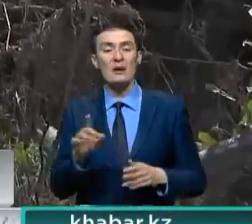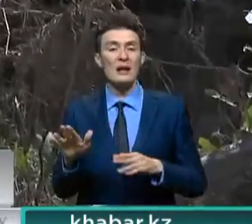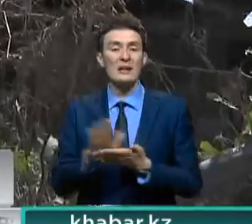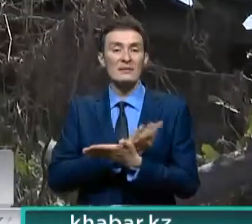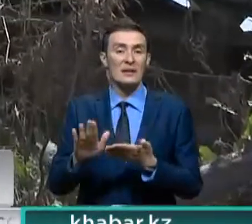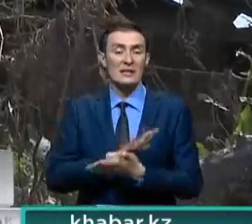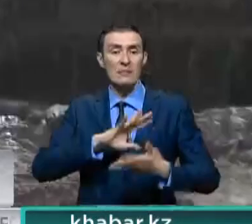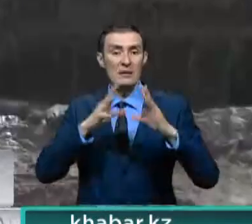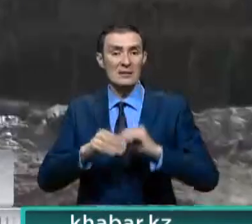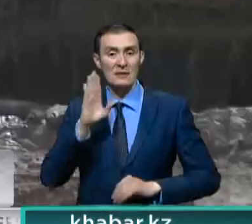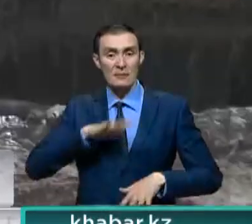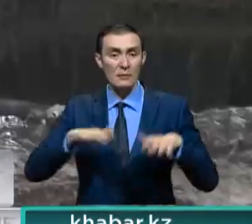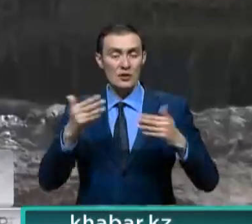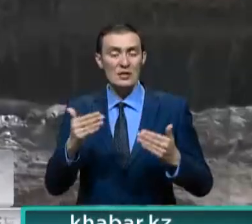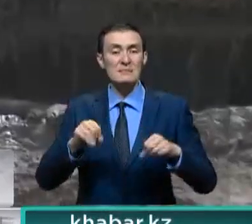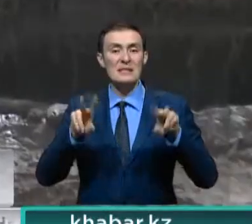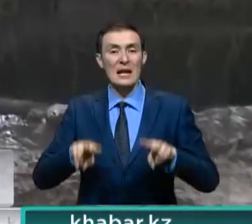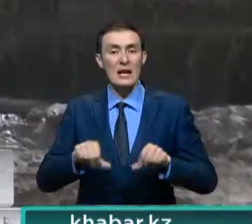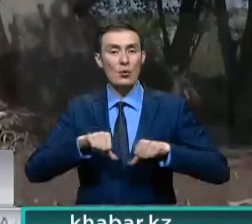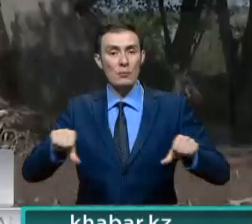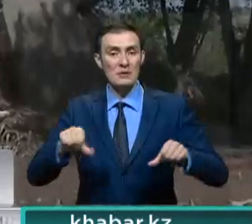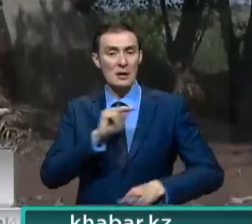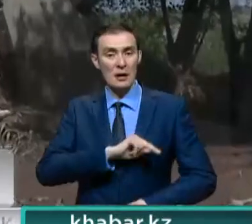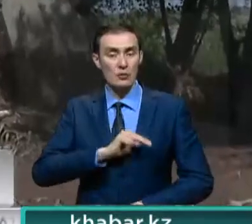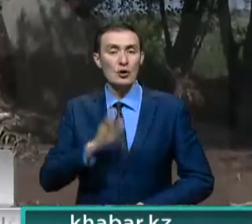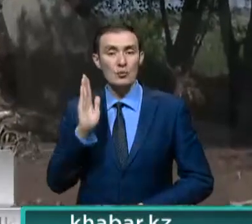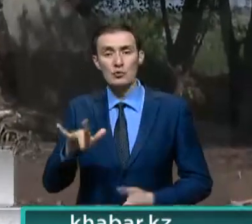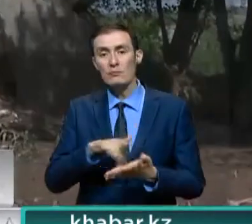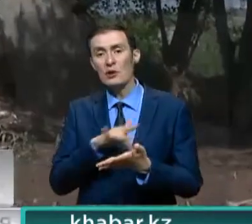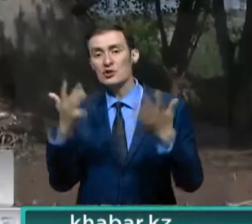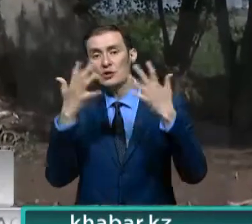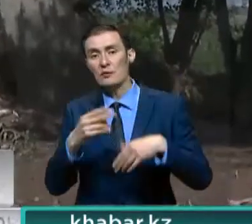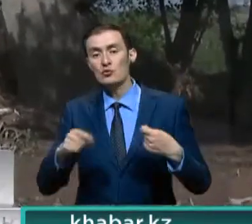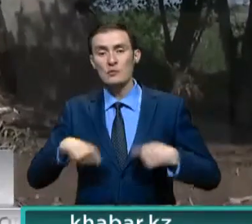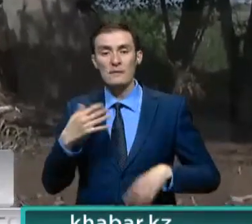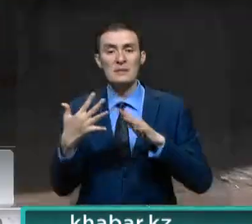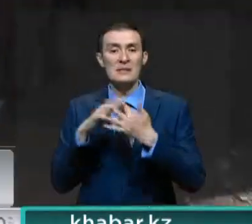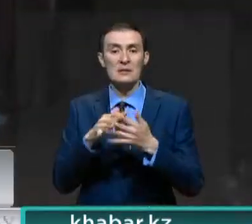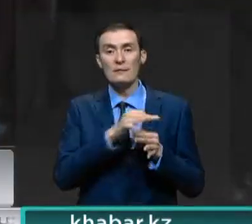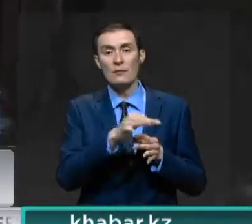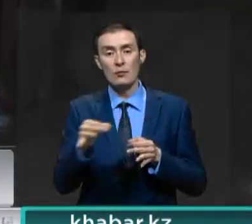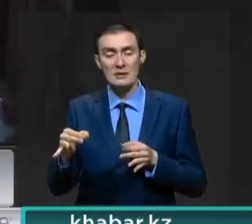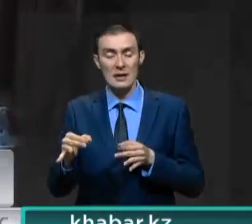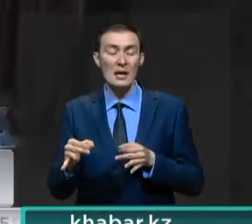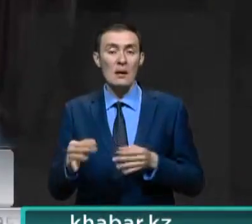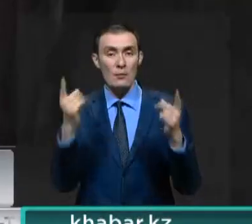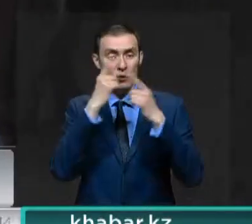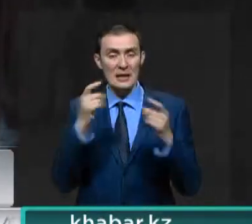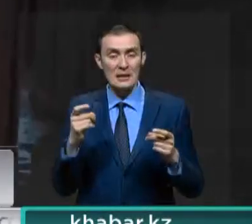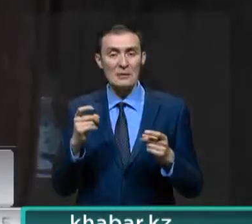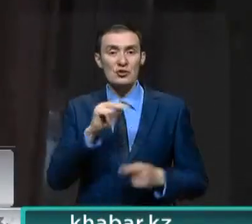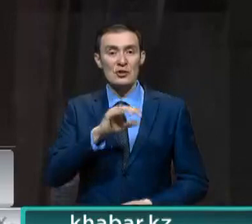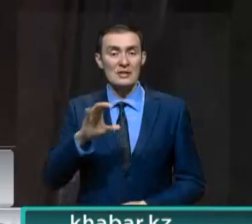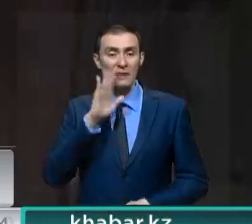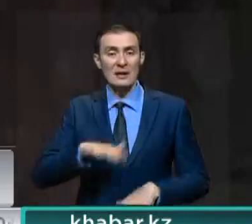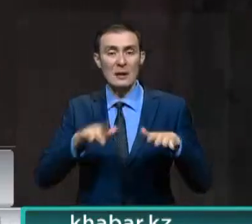ликвидации последствий от непогоды создана специальная комиссия. Она же будет подсчитывать ущерб в 5 населенных пунктах области. По данным спасателей,